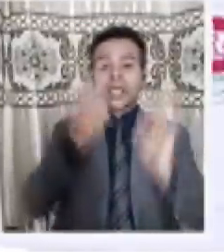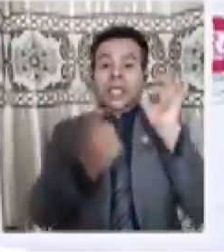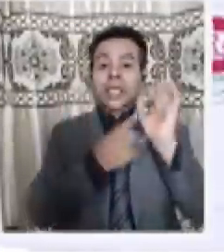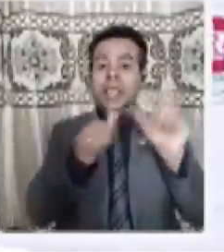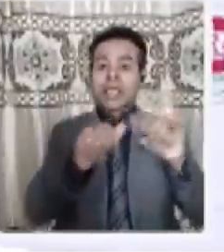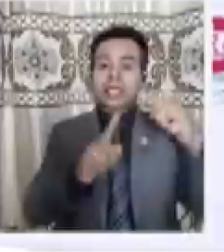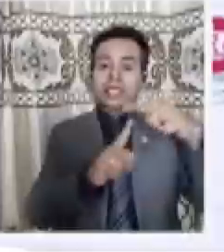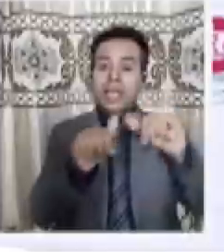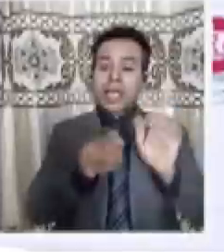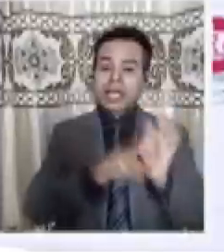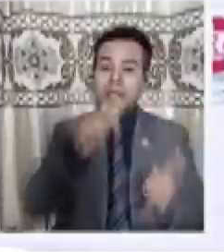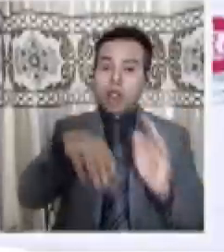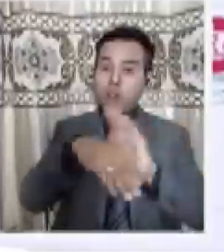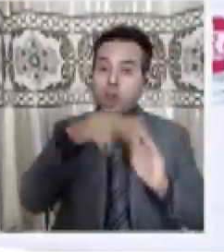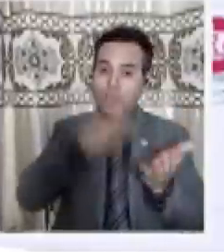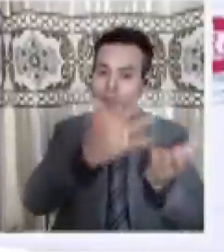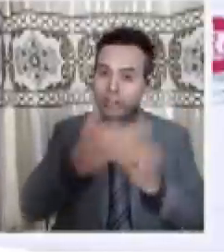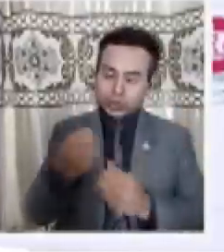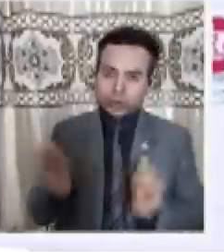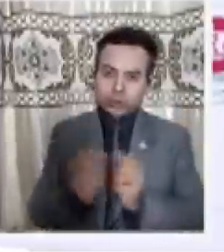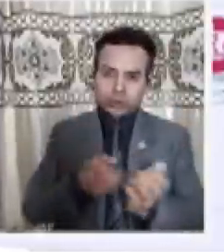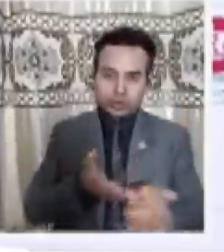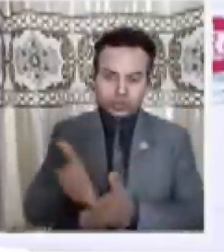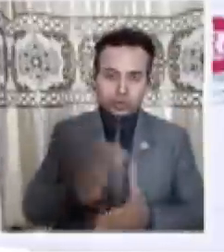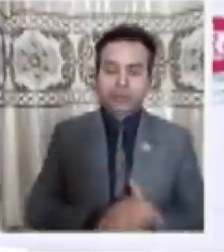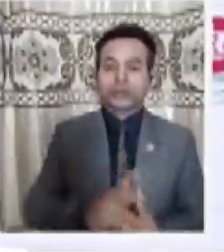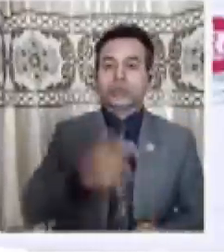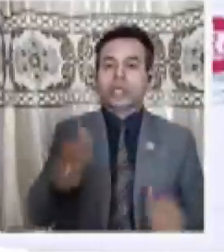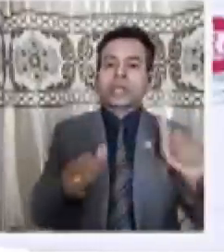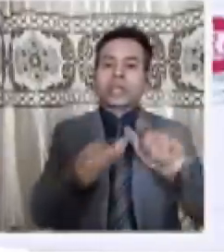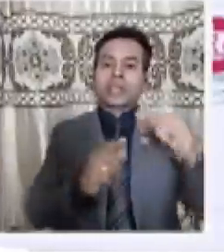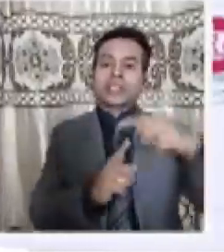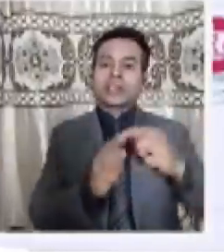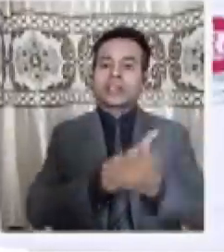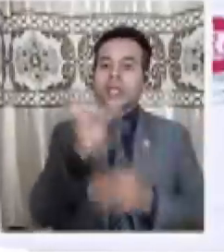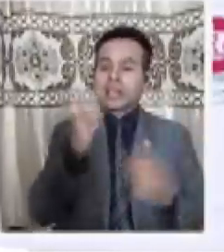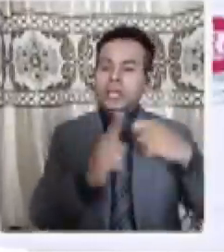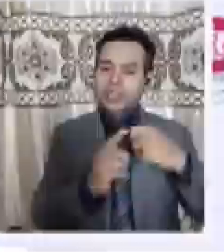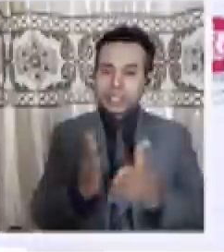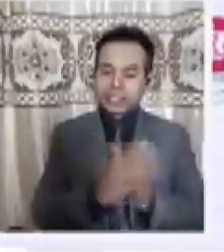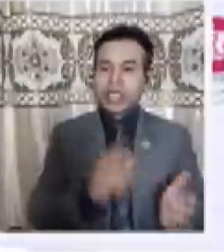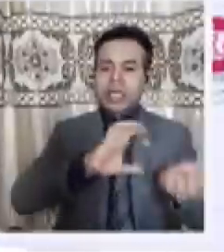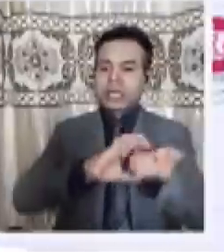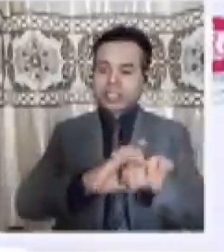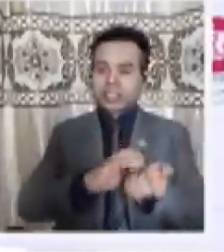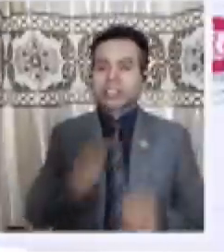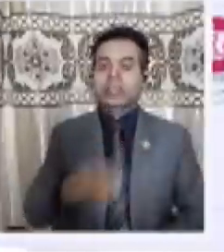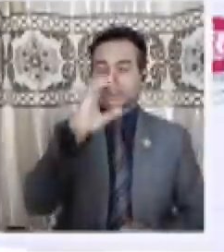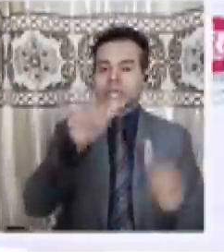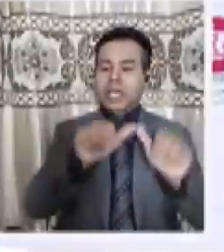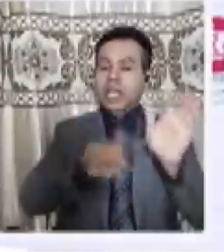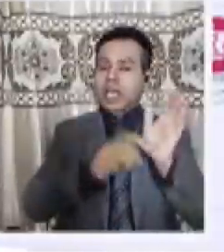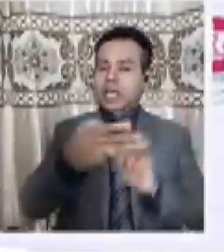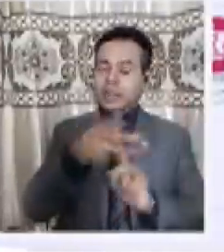কনসালটেশন লিমিটেড এবং এপিক হেলথ কেয়ার লিমিটেড, এরা সম্প্রতি আমাদের কাছে অনুমোদন চেয়েছে, আমরা তাদের সব